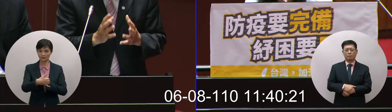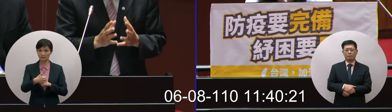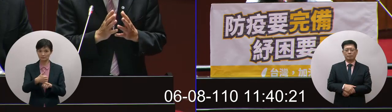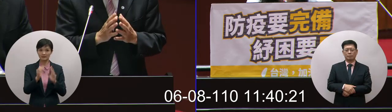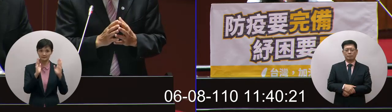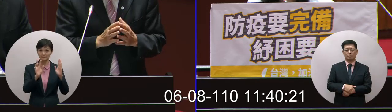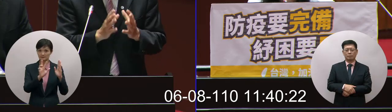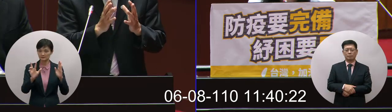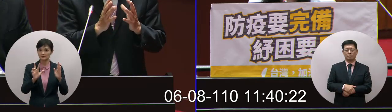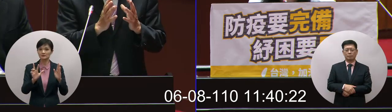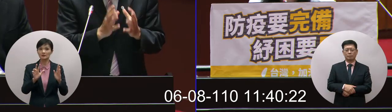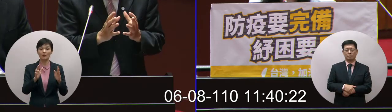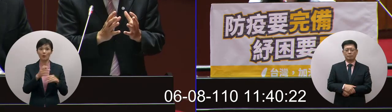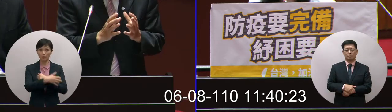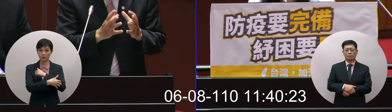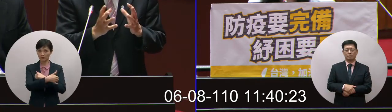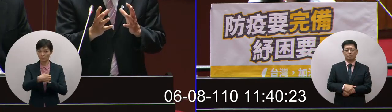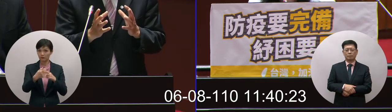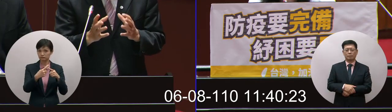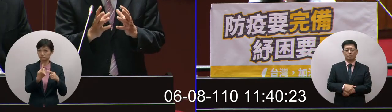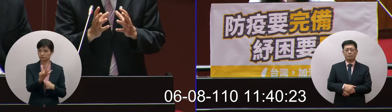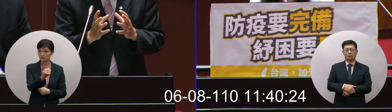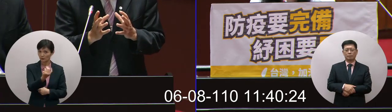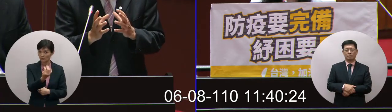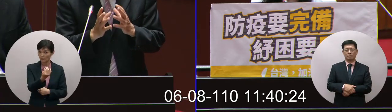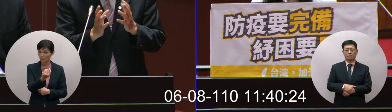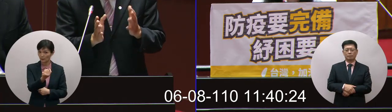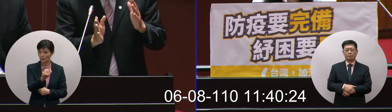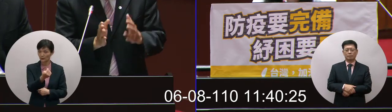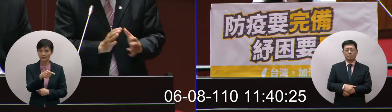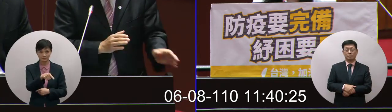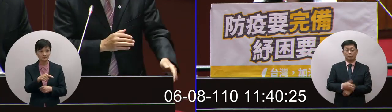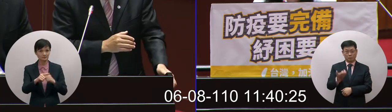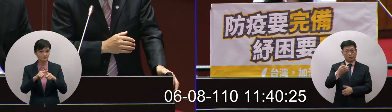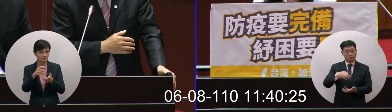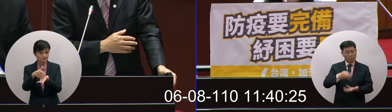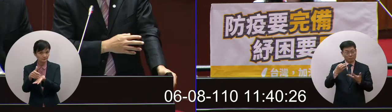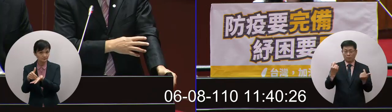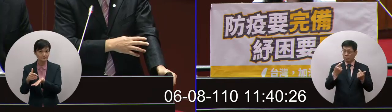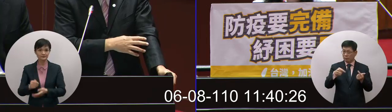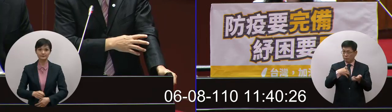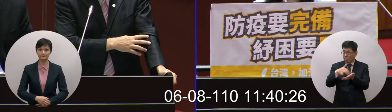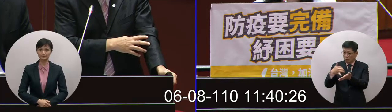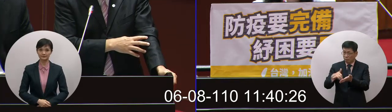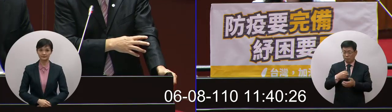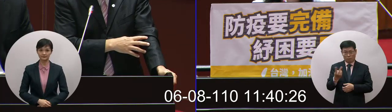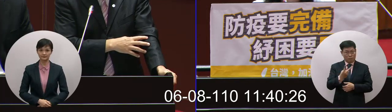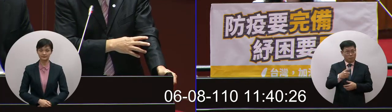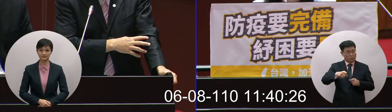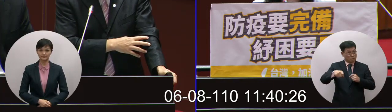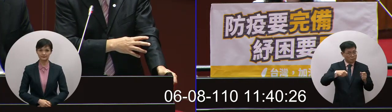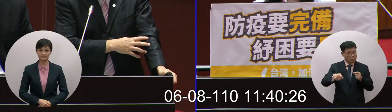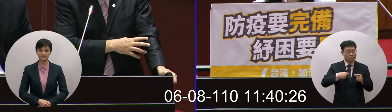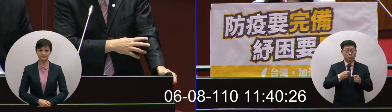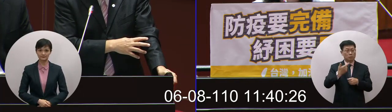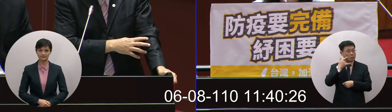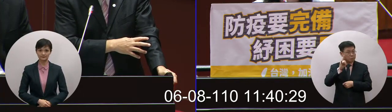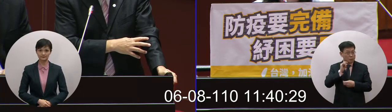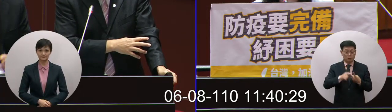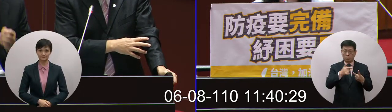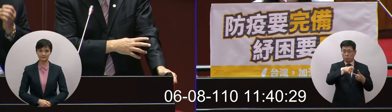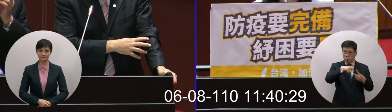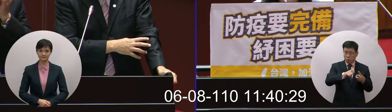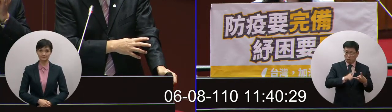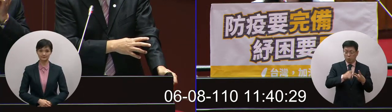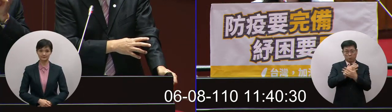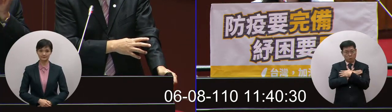职啊，专职员工的人数啊，来做这个。 我们刚刚提到这样子的情况下，这两个配套方案之下，家长、员工和园方